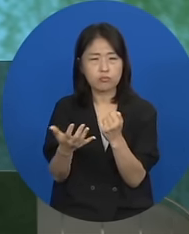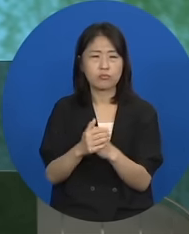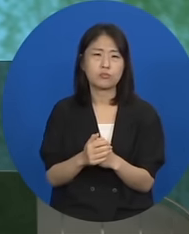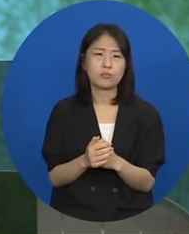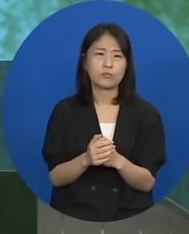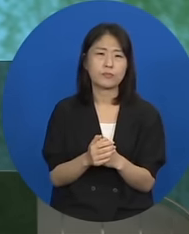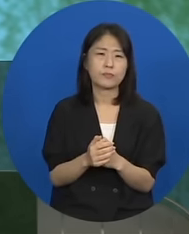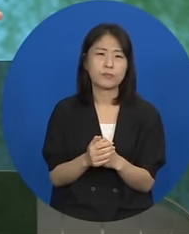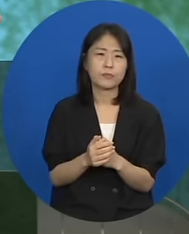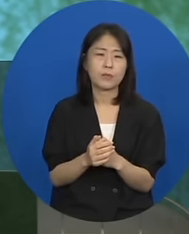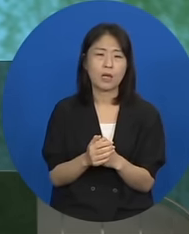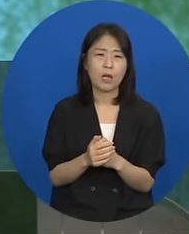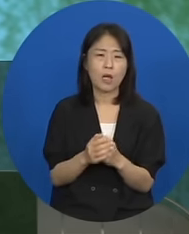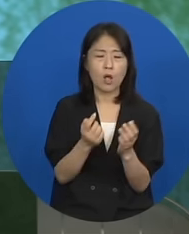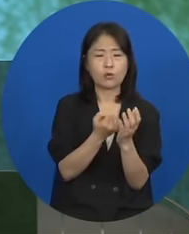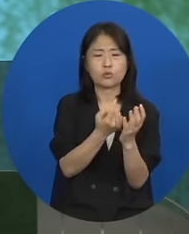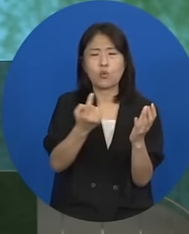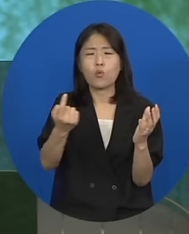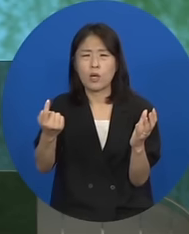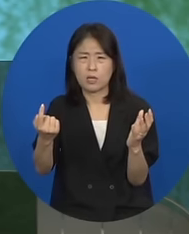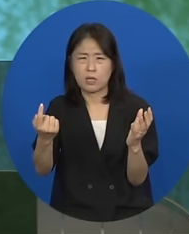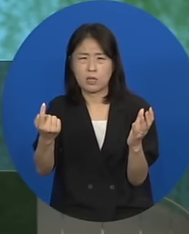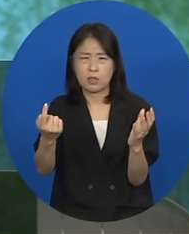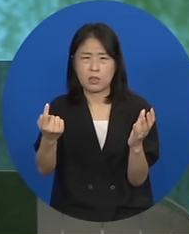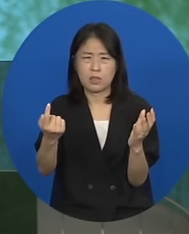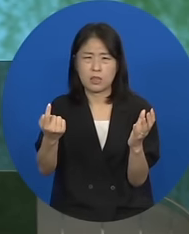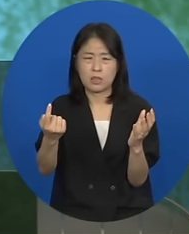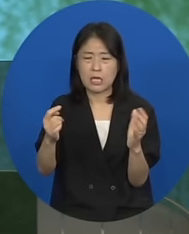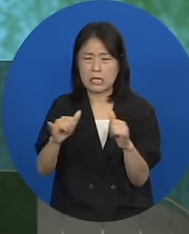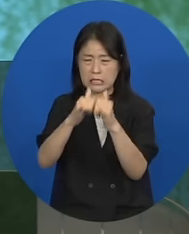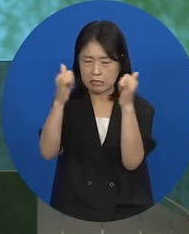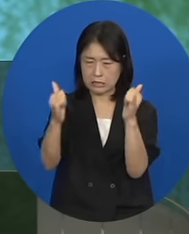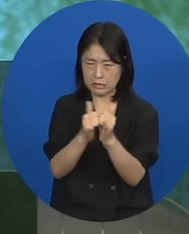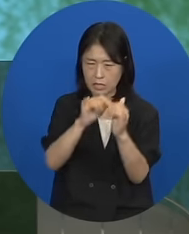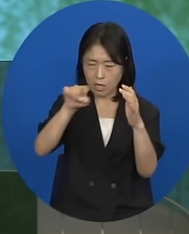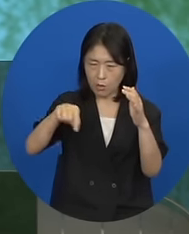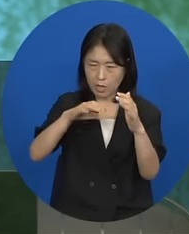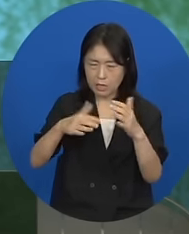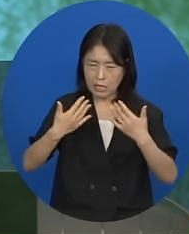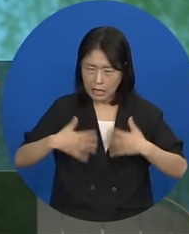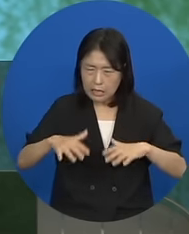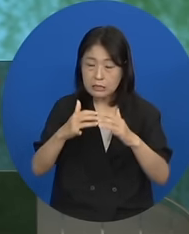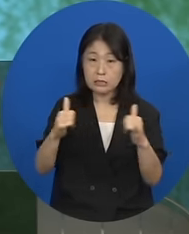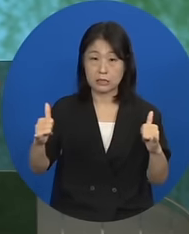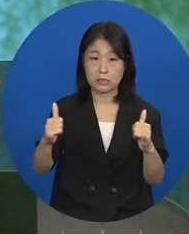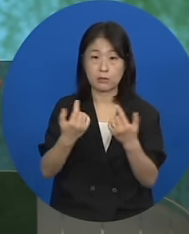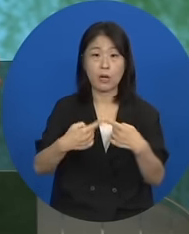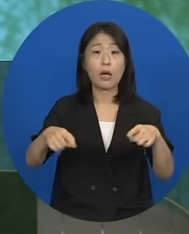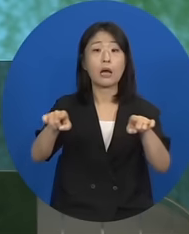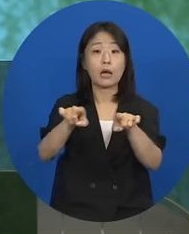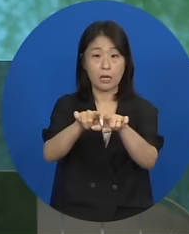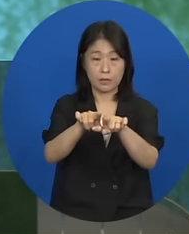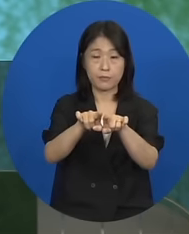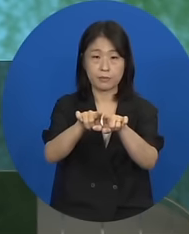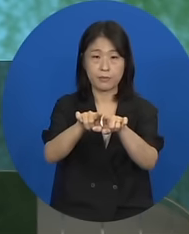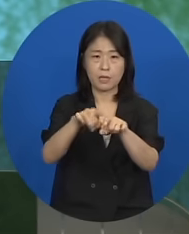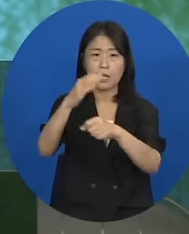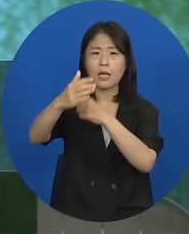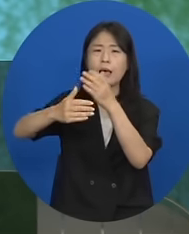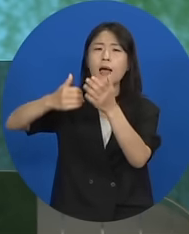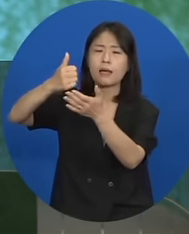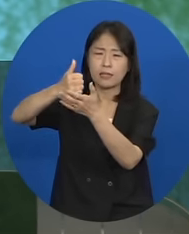사람들로부터 소외받은 사회적 약자들과 어떻게해요 함께 하나님